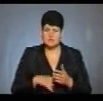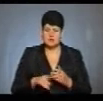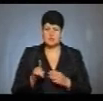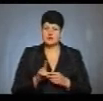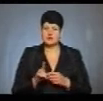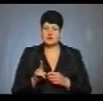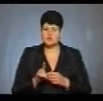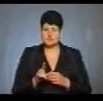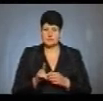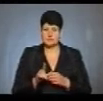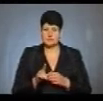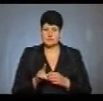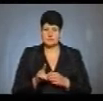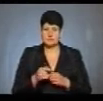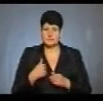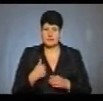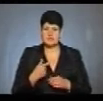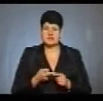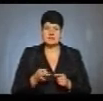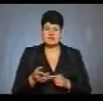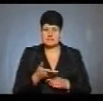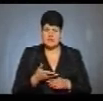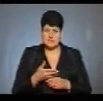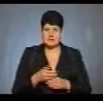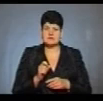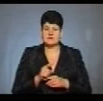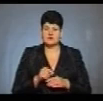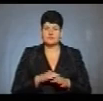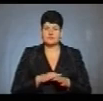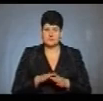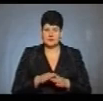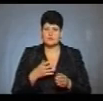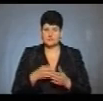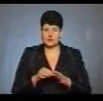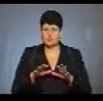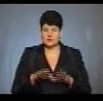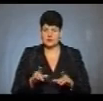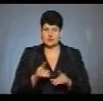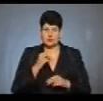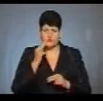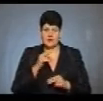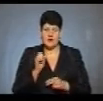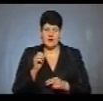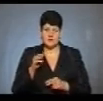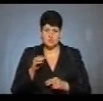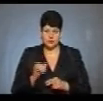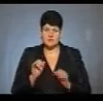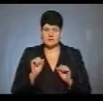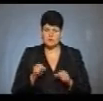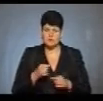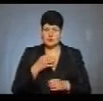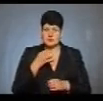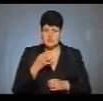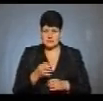що ми з цією задачею справимося. Відповідно свою позицію щодо обвинувального акту ми зможемо